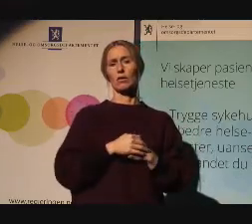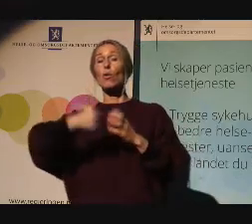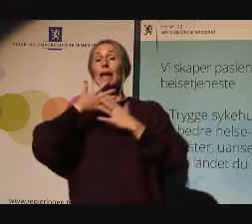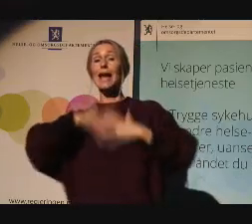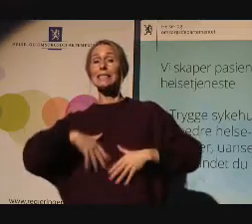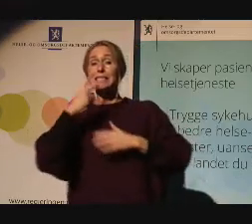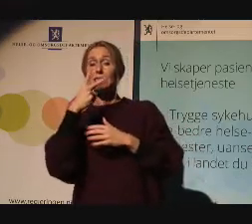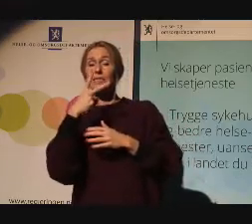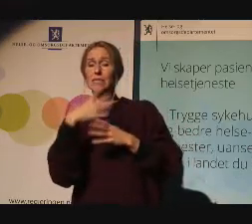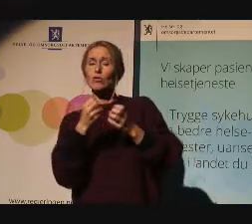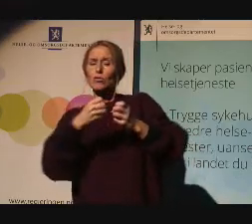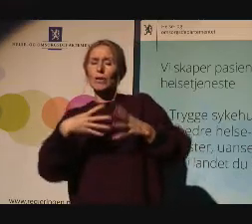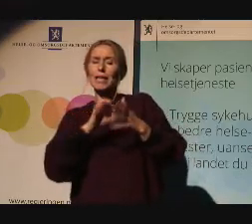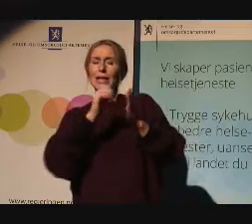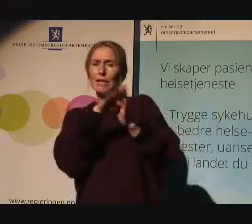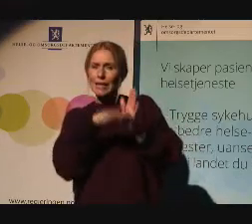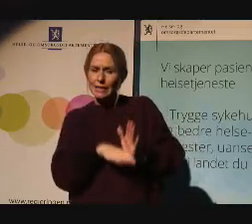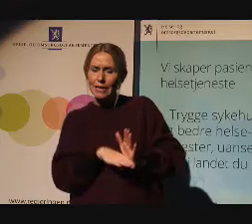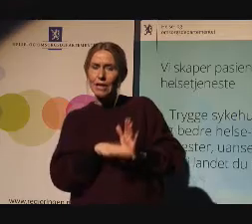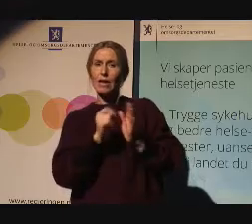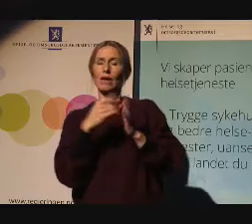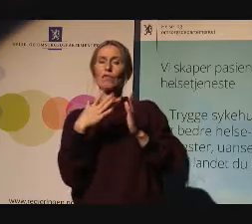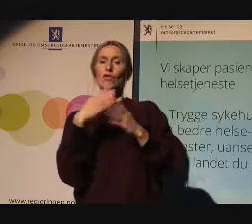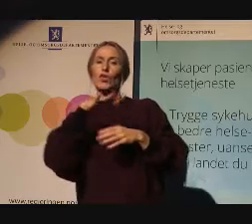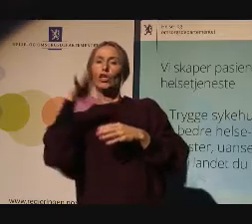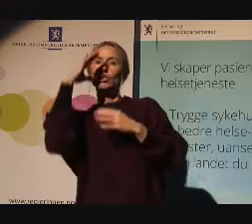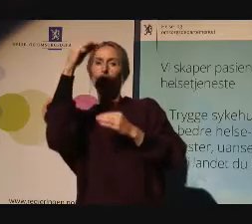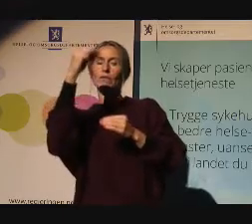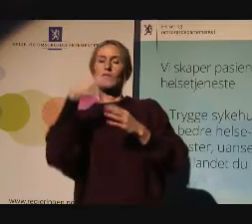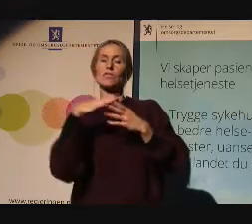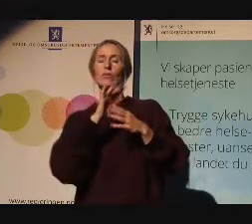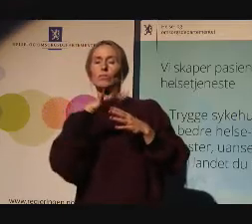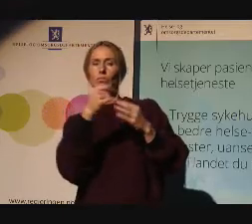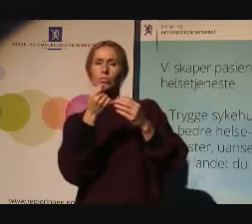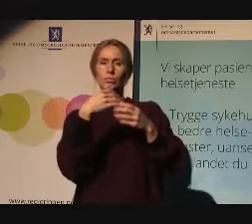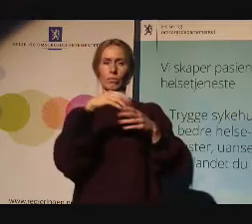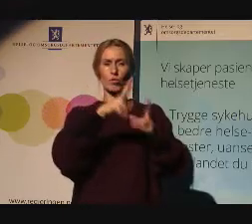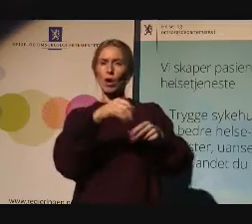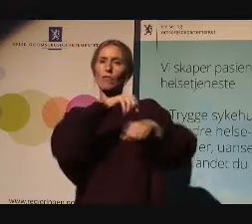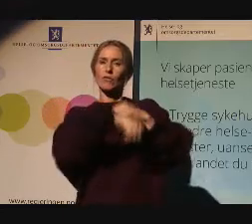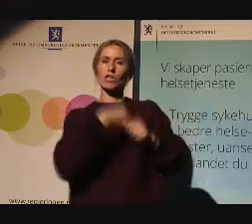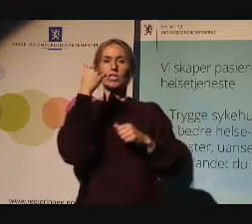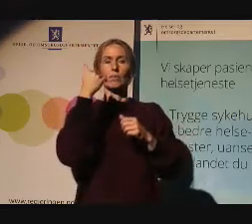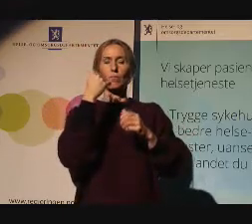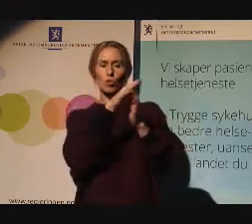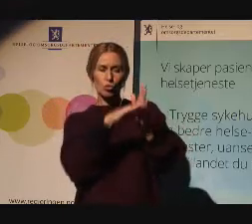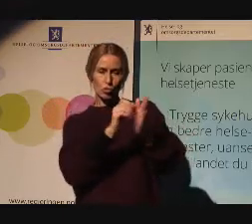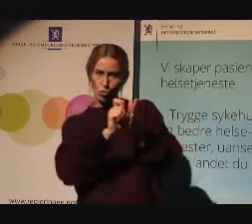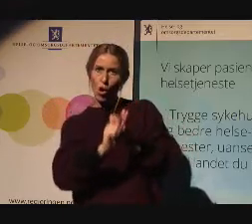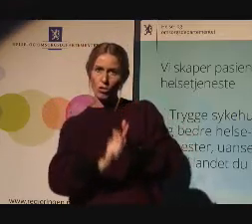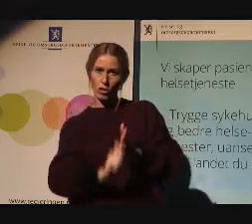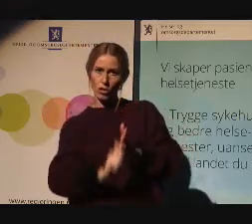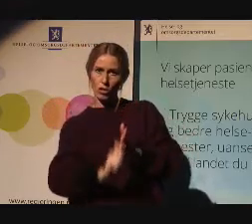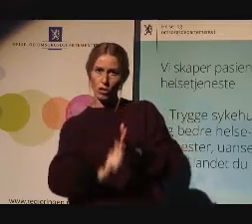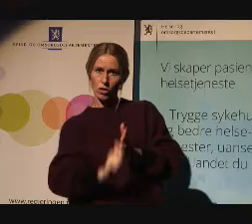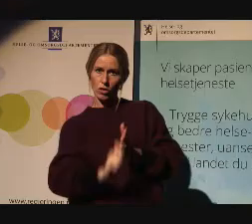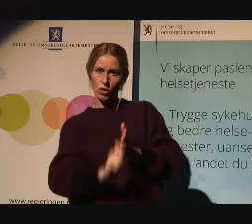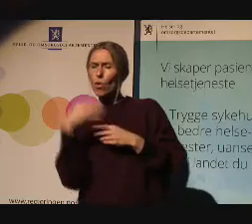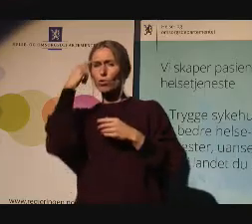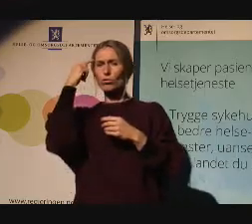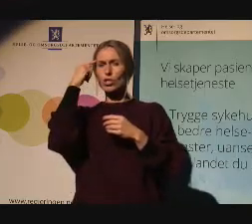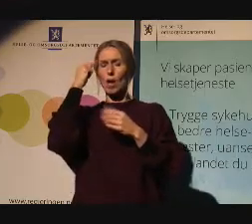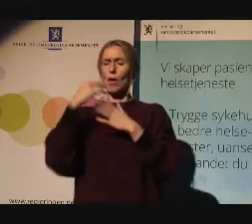retningslinjer for fylkesmanns arbeid med tvangsvedtak og tvangsprotokoller. Og for å få kunnskap om behandling av enkeltsaker og